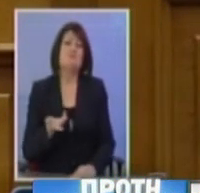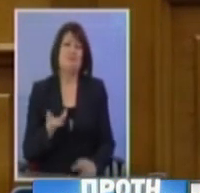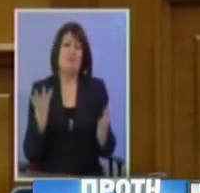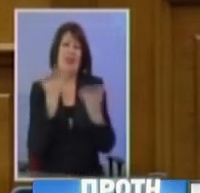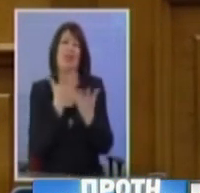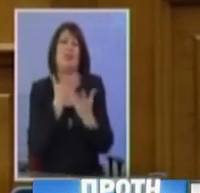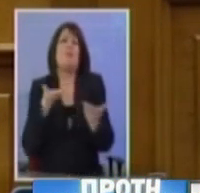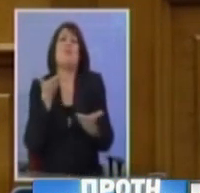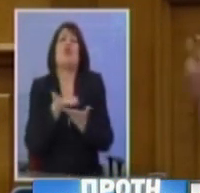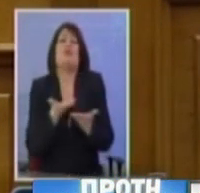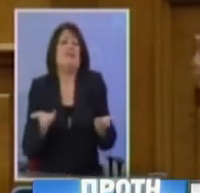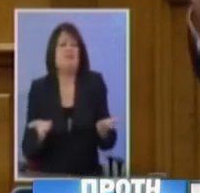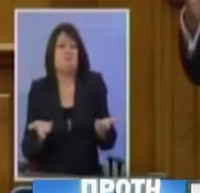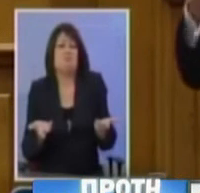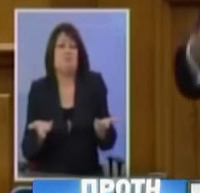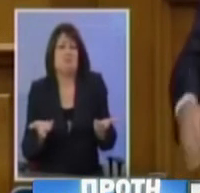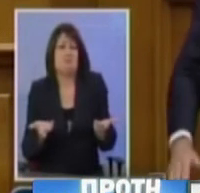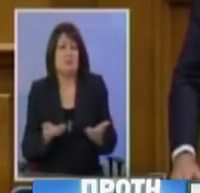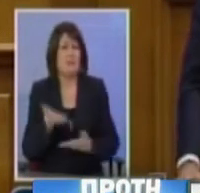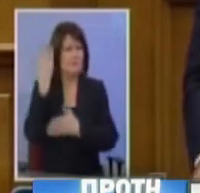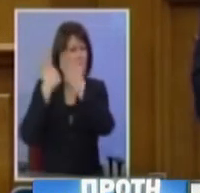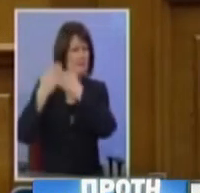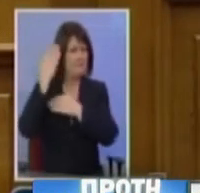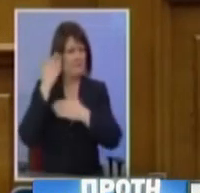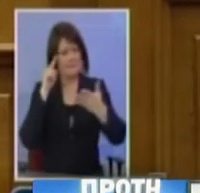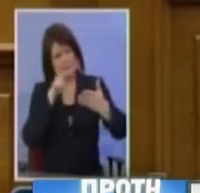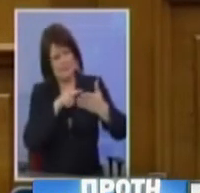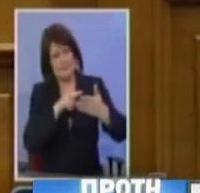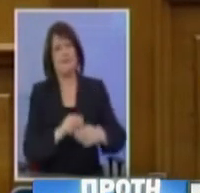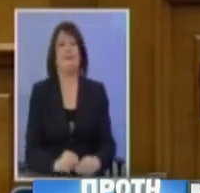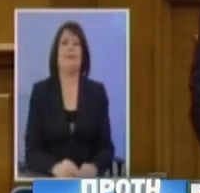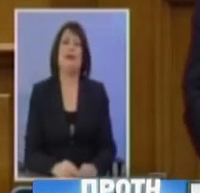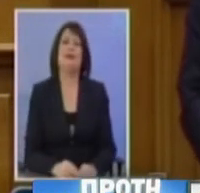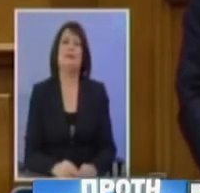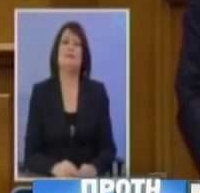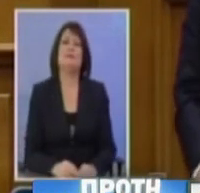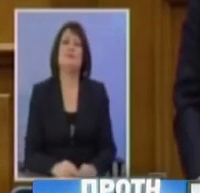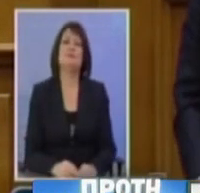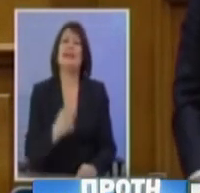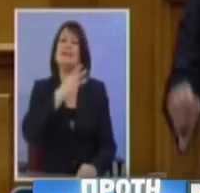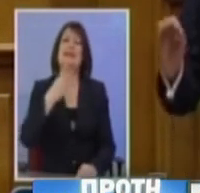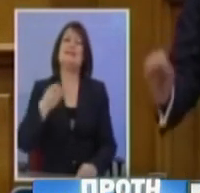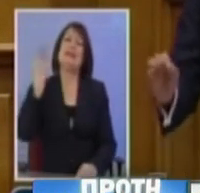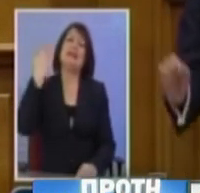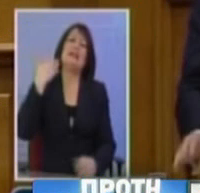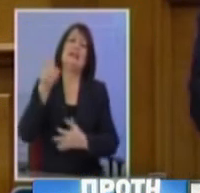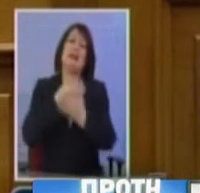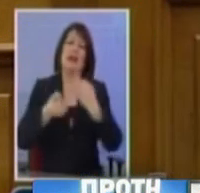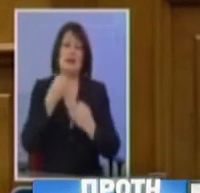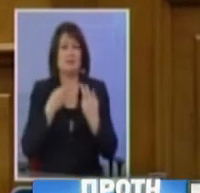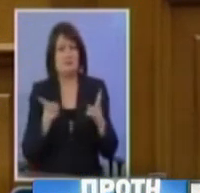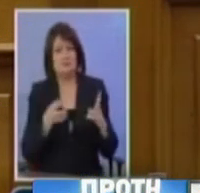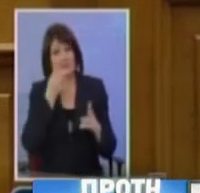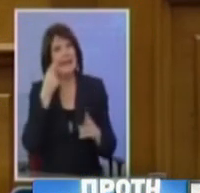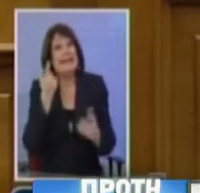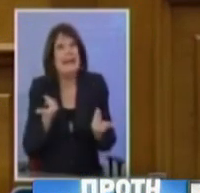δεν διέκρινα. Έχοντας κοιτάξει πίσω σε μακρά σειρά τοποθετήσεων του ΣΥΡΙΖΑ, θα μου επιτρέψετε να σας πω ότι παρατήρησα